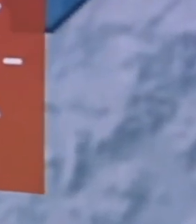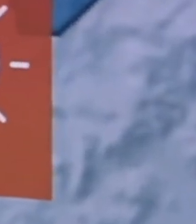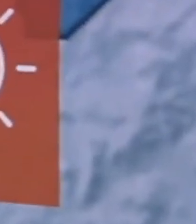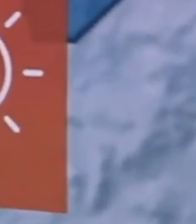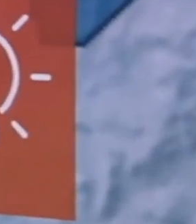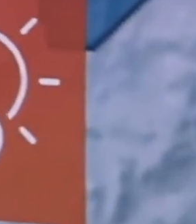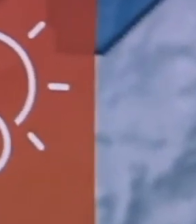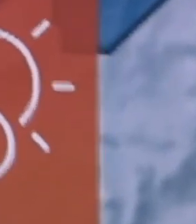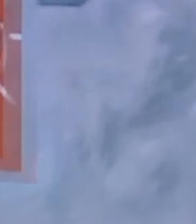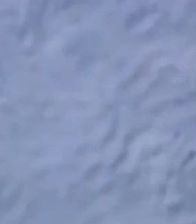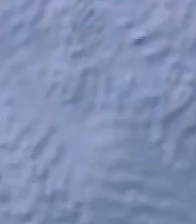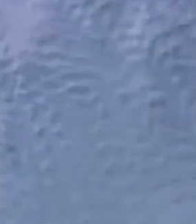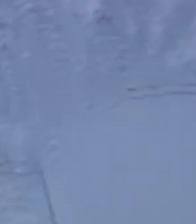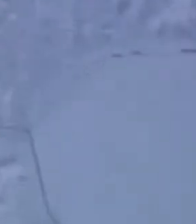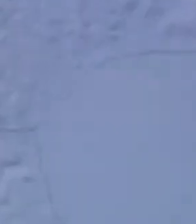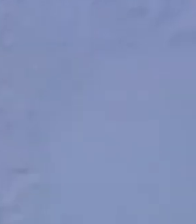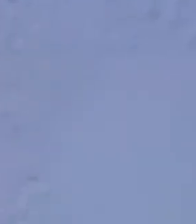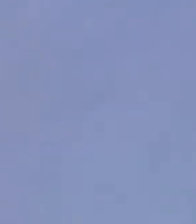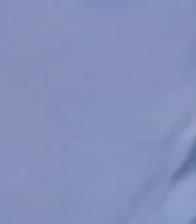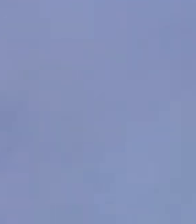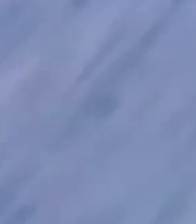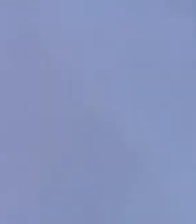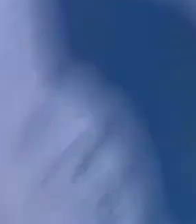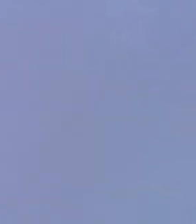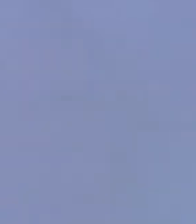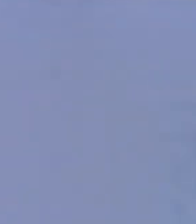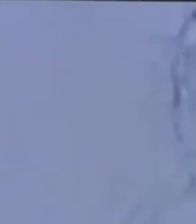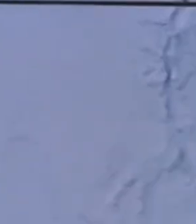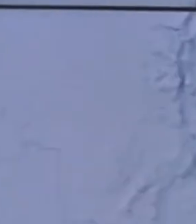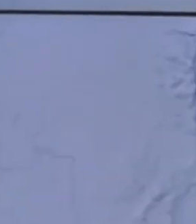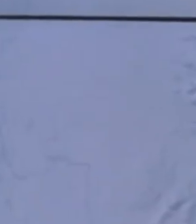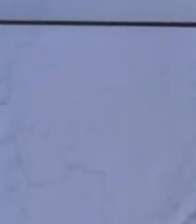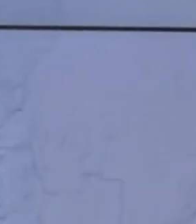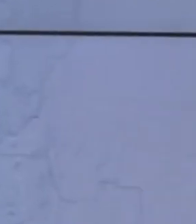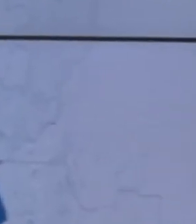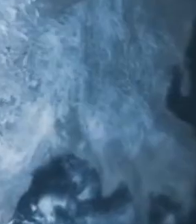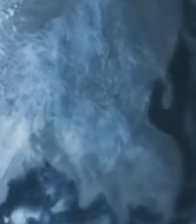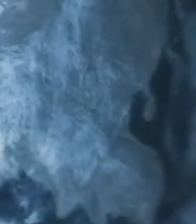градус жылы. Назар аударып тыңдағандарыңызға рахмет, ұлттық арна қосулы болсын.